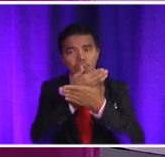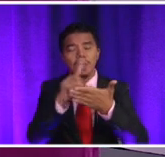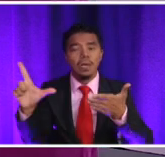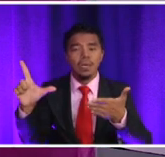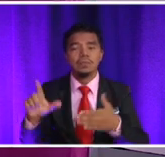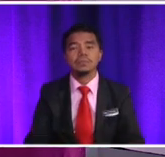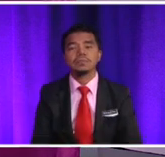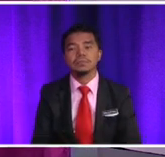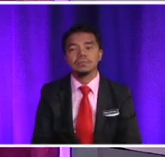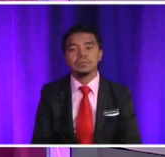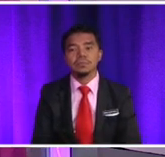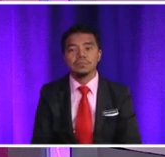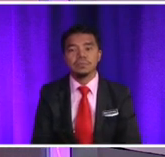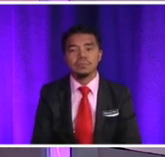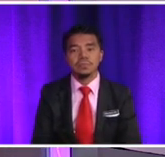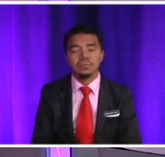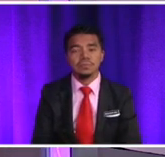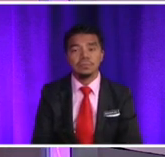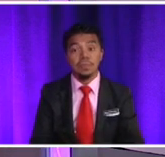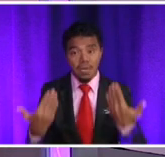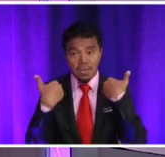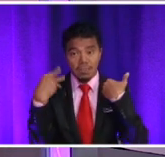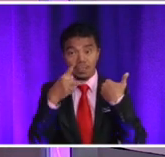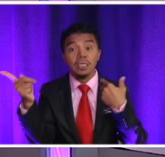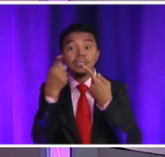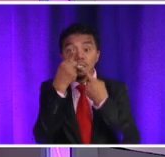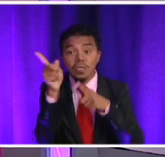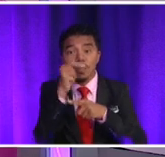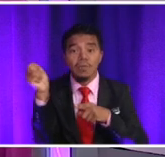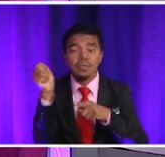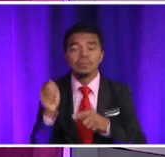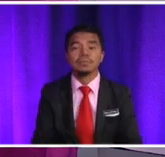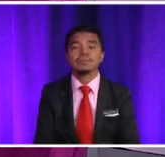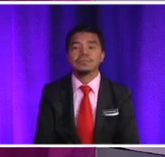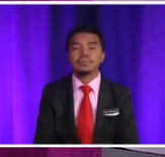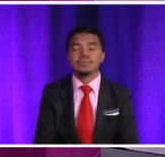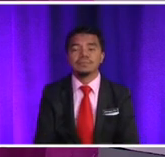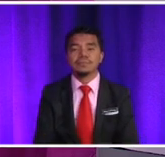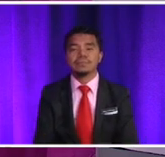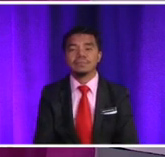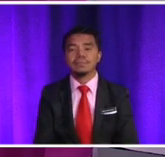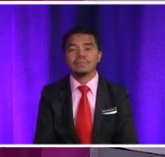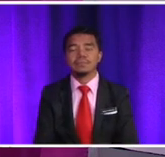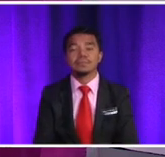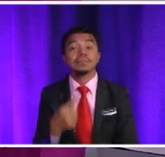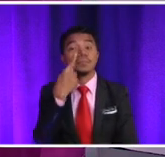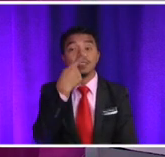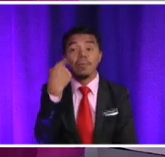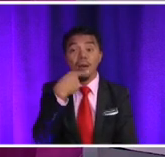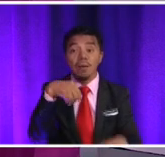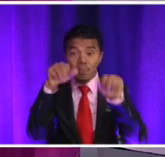mereka perlu sediakan jawaban Oke boleh siapa-siapa dekat sini